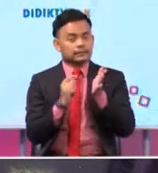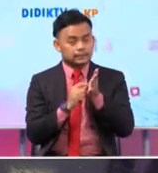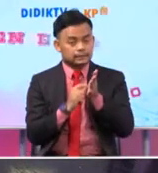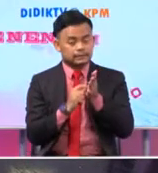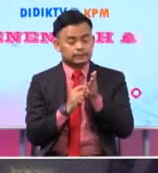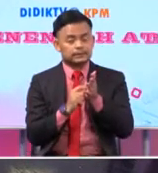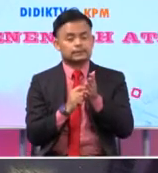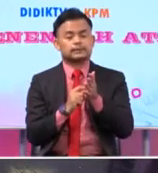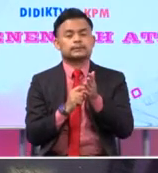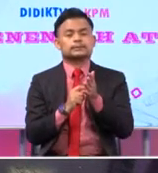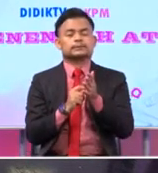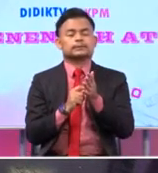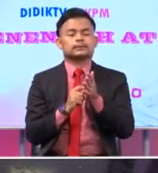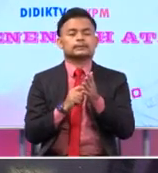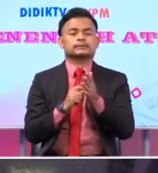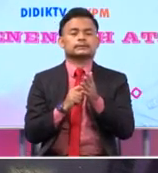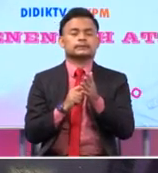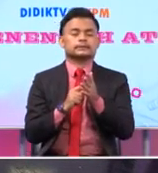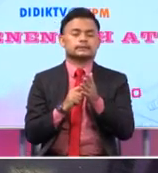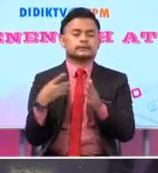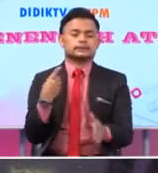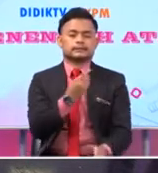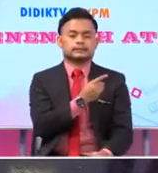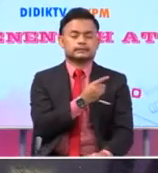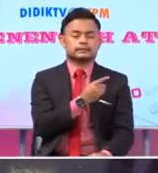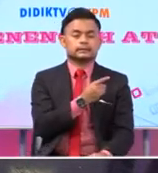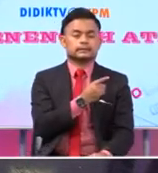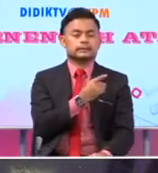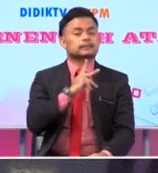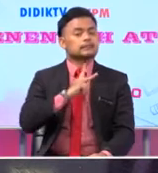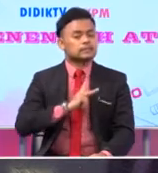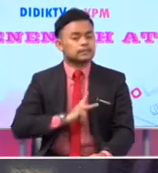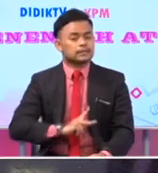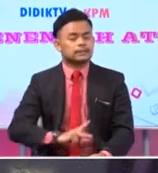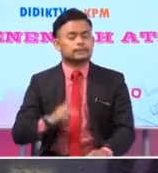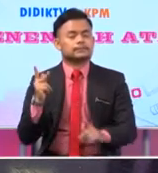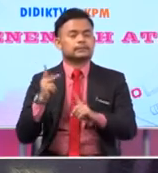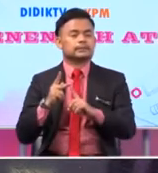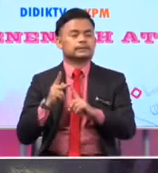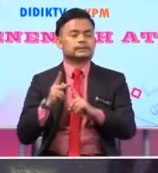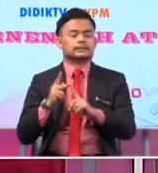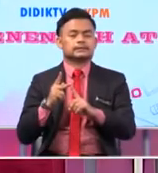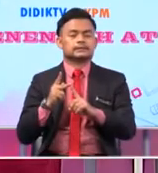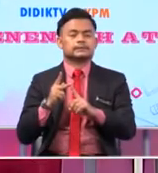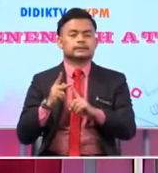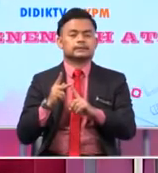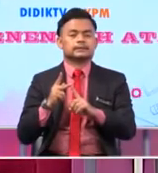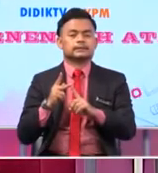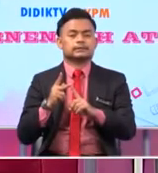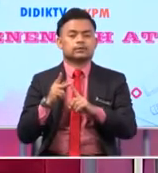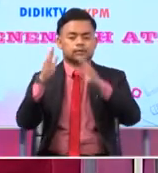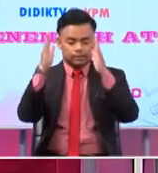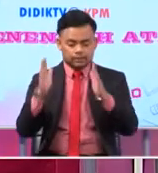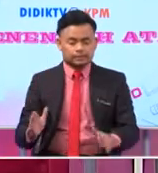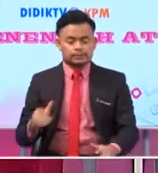terhadap wanita tersebut ya betul oke kita boleh tengok contoh jawaban-jawaban miratul betul dan kita boleh